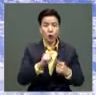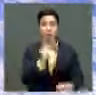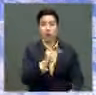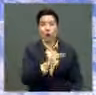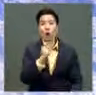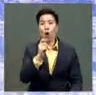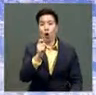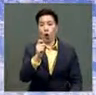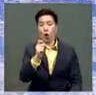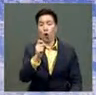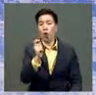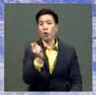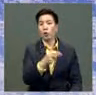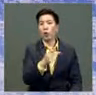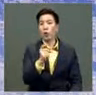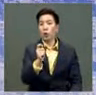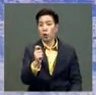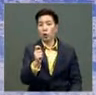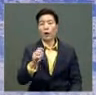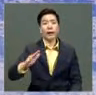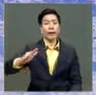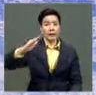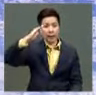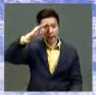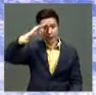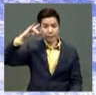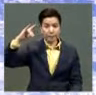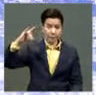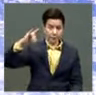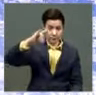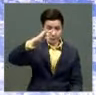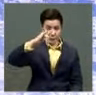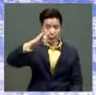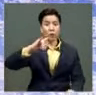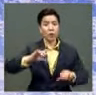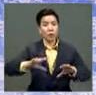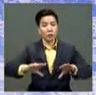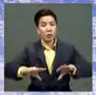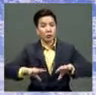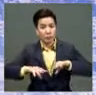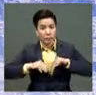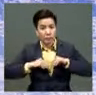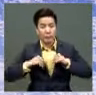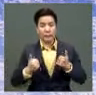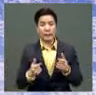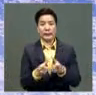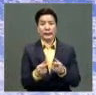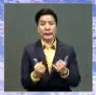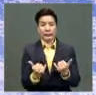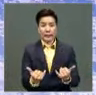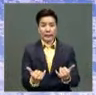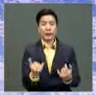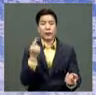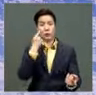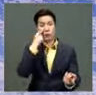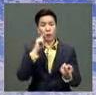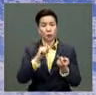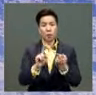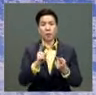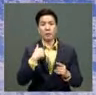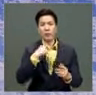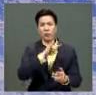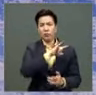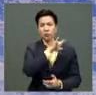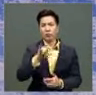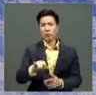ทอ.นะครับหรือทางทหารอากาศนะครับซึ่งก็ได้ตอบรับเพราะว่ากรณีอย่างนี้เกิดขึ้นหลายเที่ยวบินม